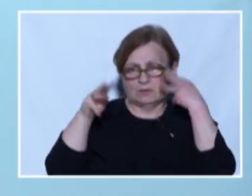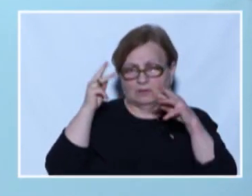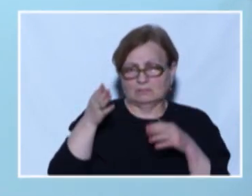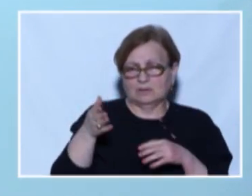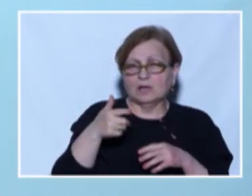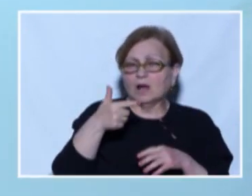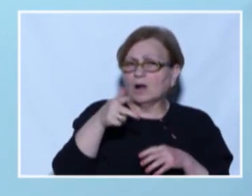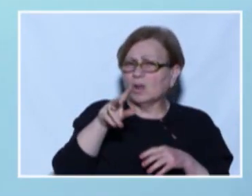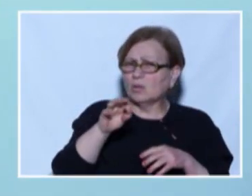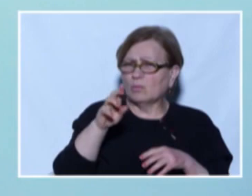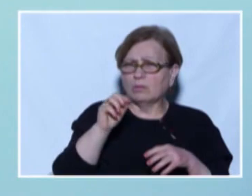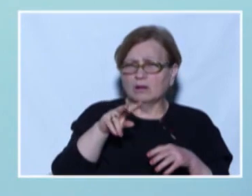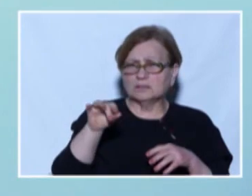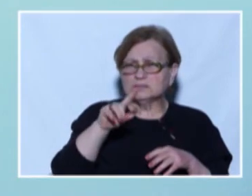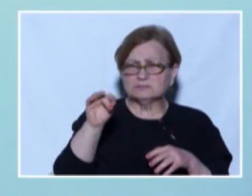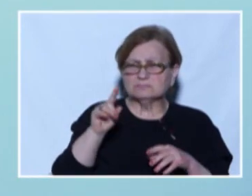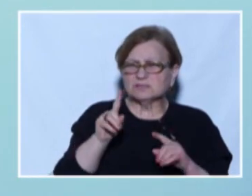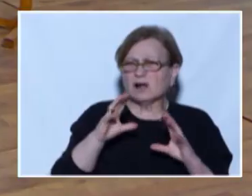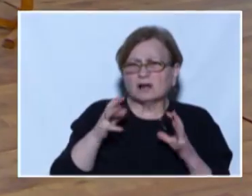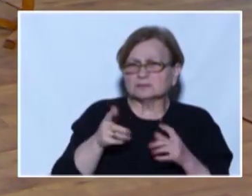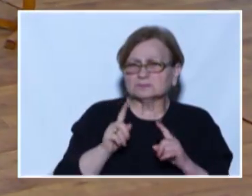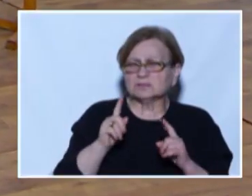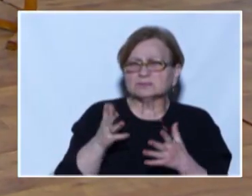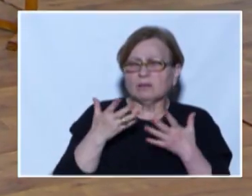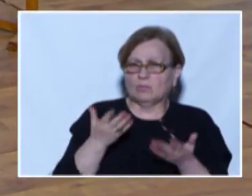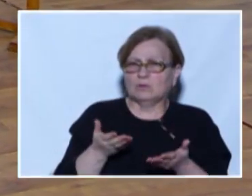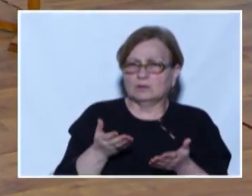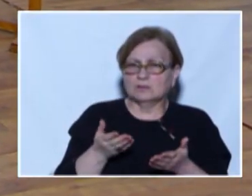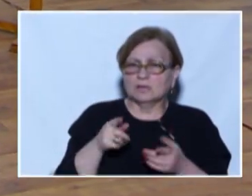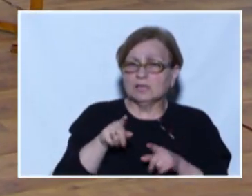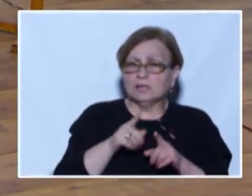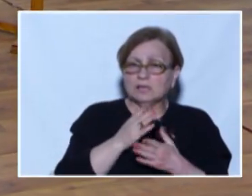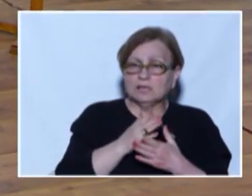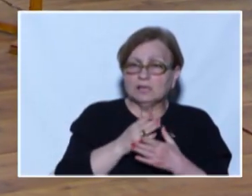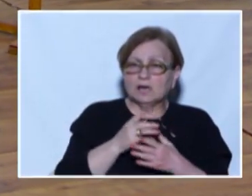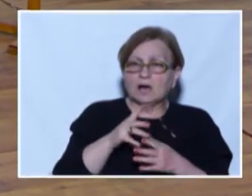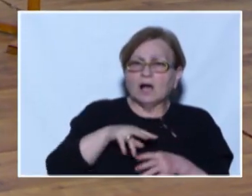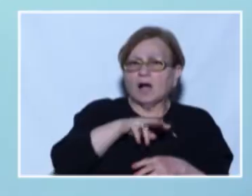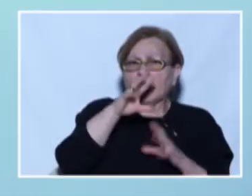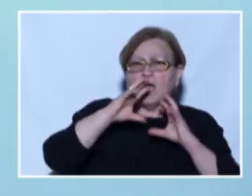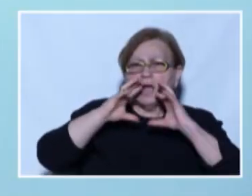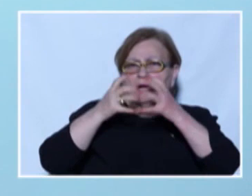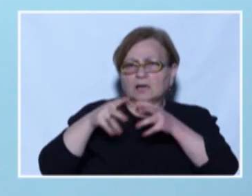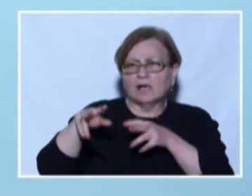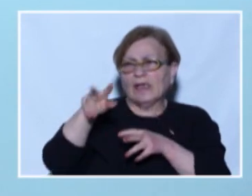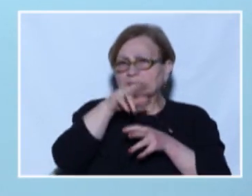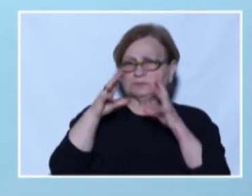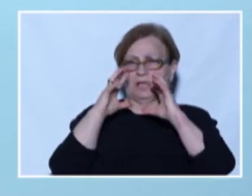რას გამოხატავს? გლობალიზაცია რას გამოხატავს? ეს არის ერთიანი სამყაროს